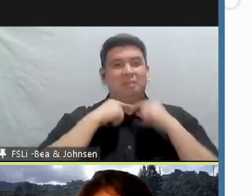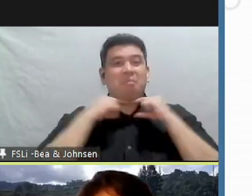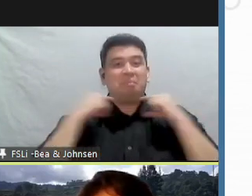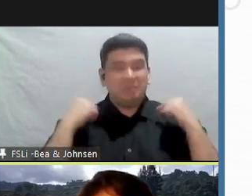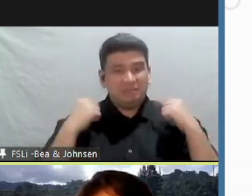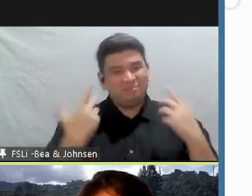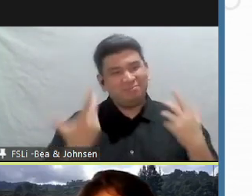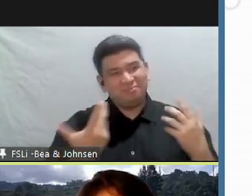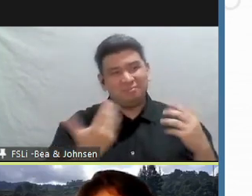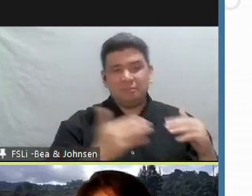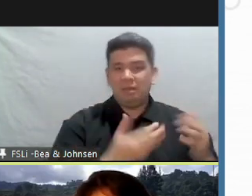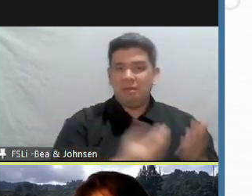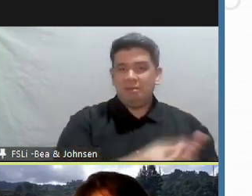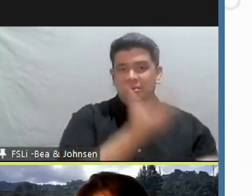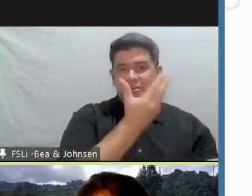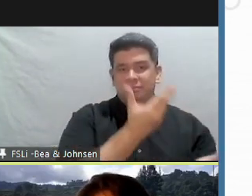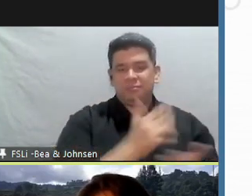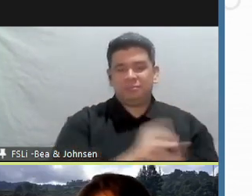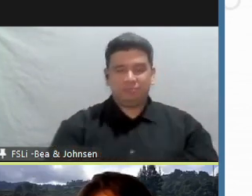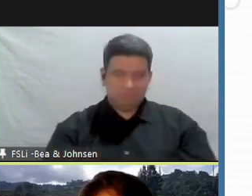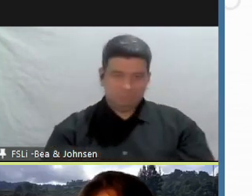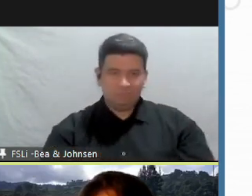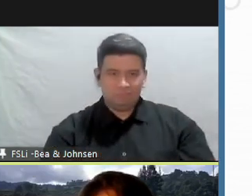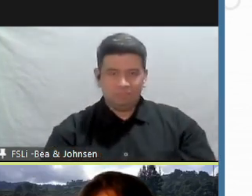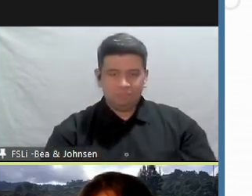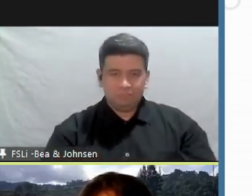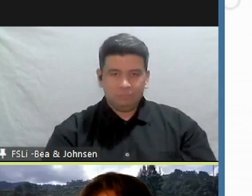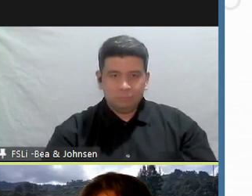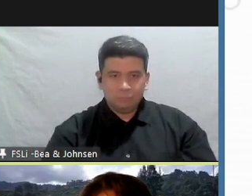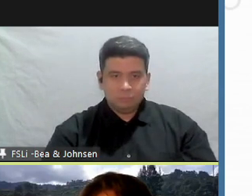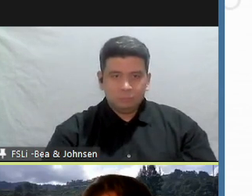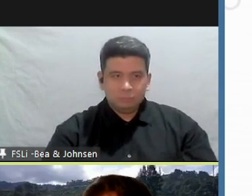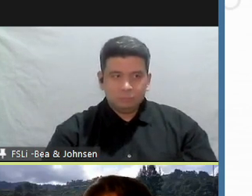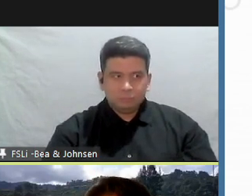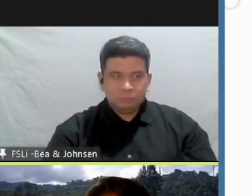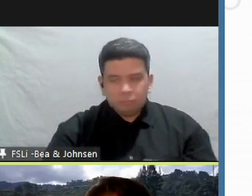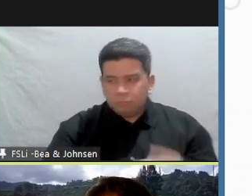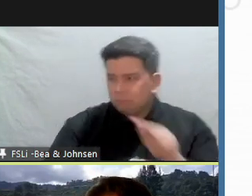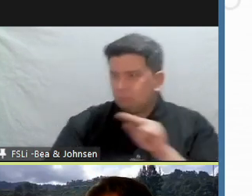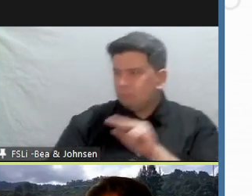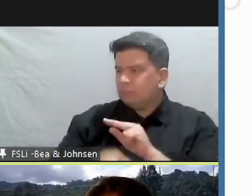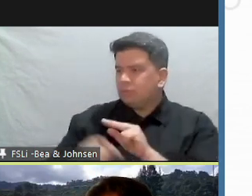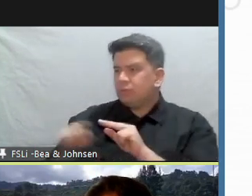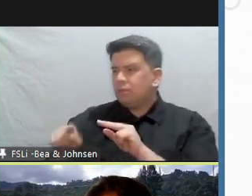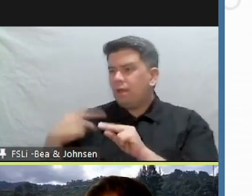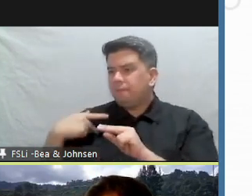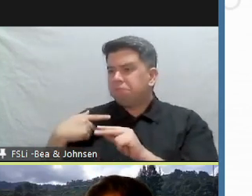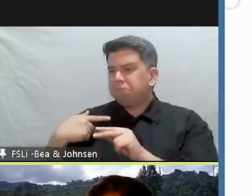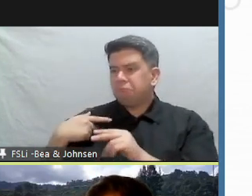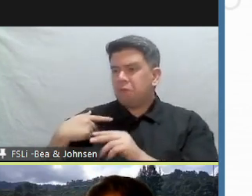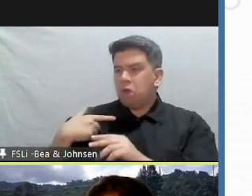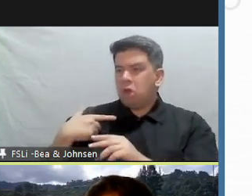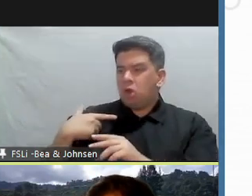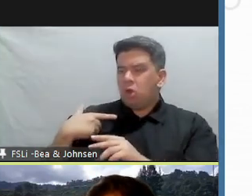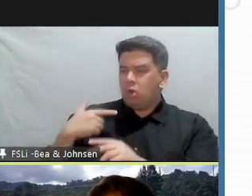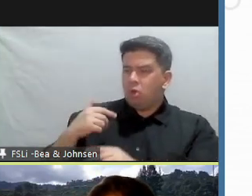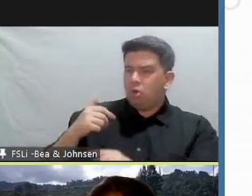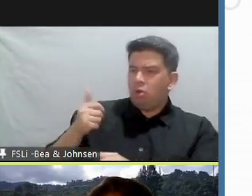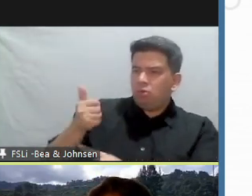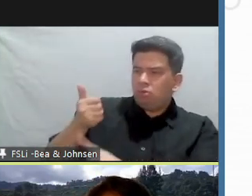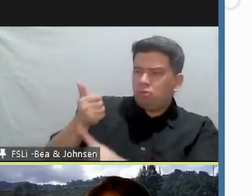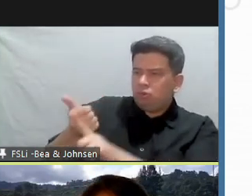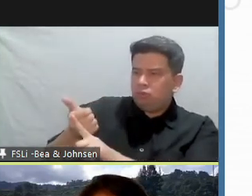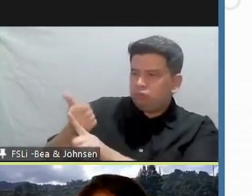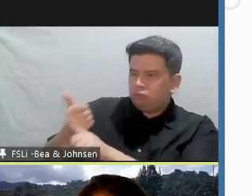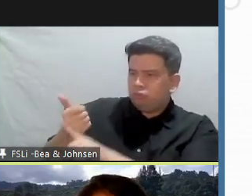mga Pilipino, pinagbawal ang baybayin, ano? Pinagbawal yung mga writing system. 12 dati ang